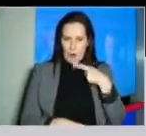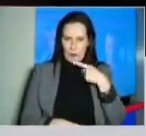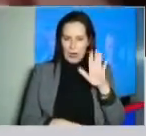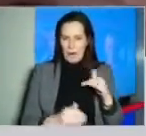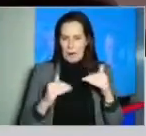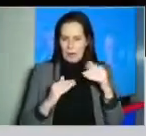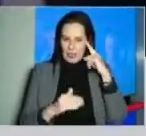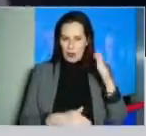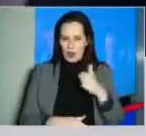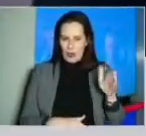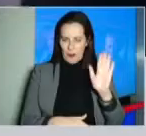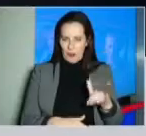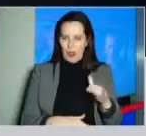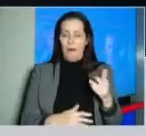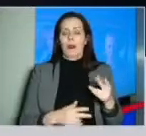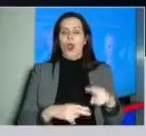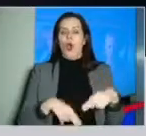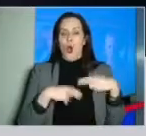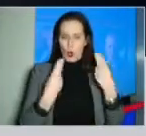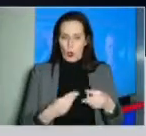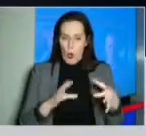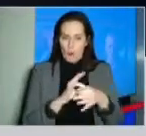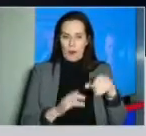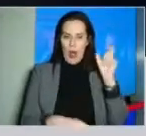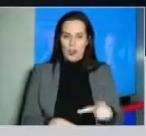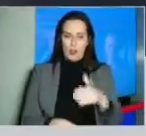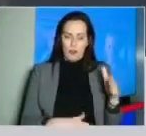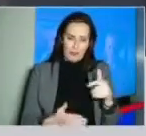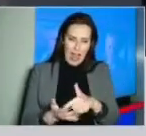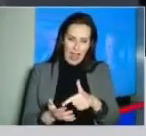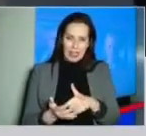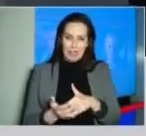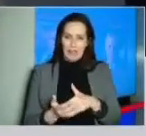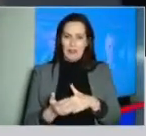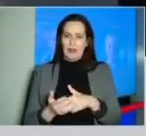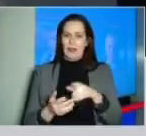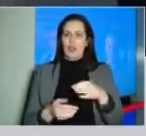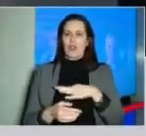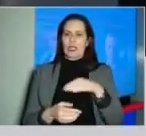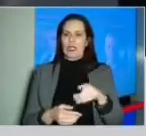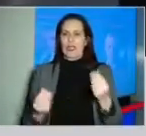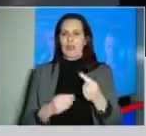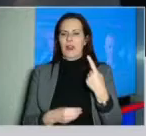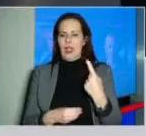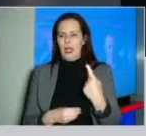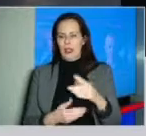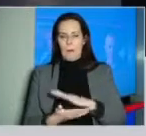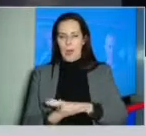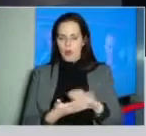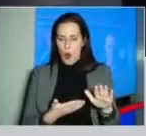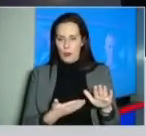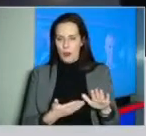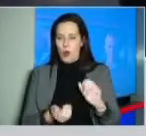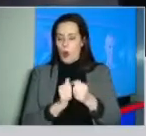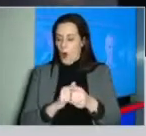בהתאם לעמדות של שמאל, וגם חוברים לאנשי שמאל. ולכן האירוע הזה מבחינתנו הוא אירוע אחד פשוט. זה